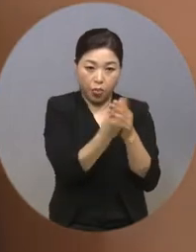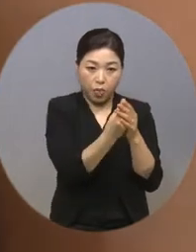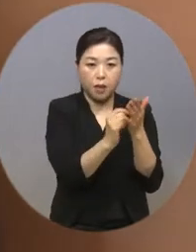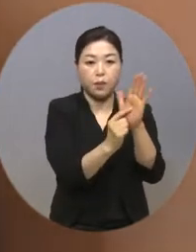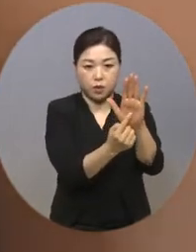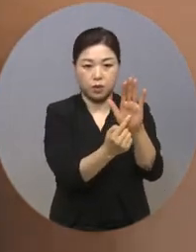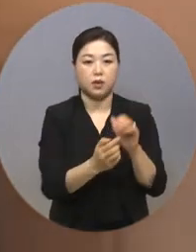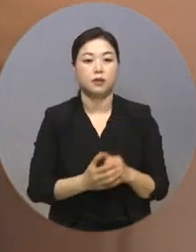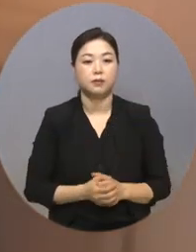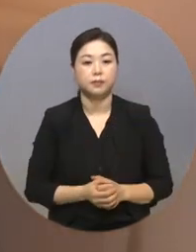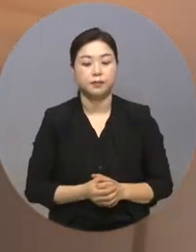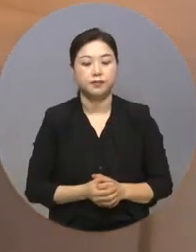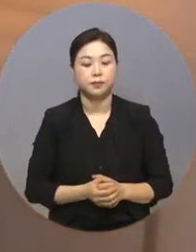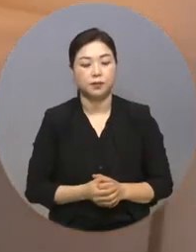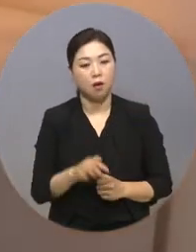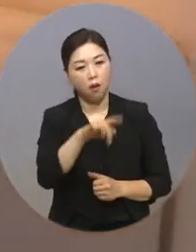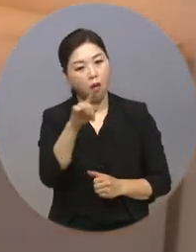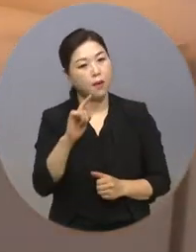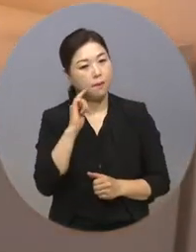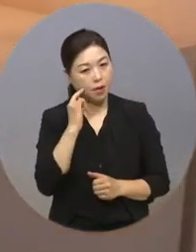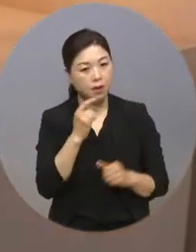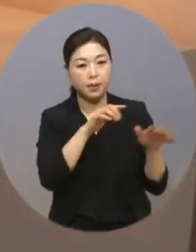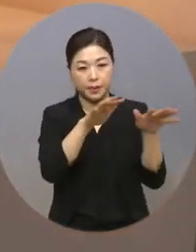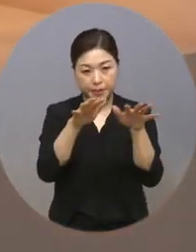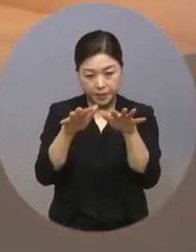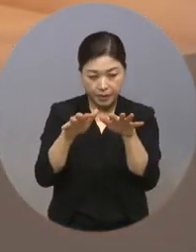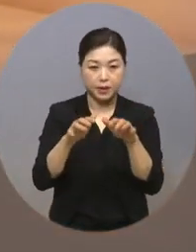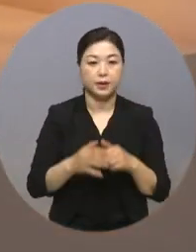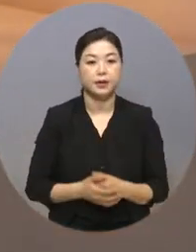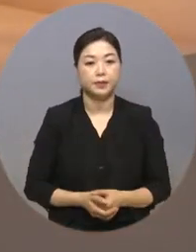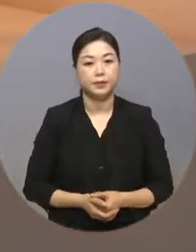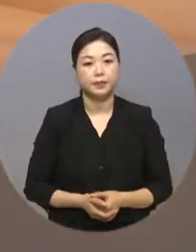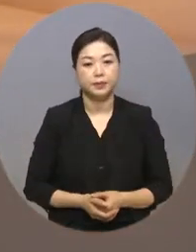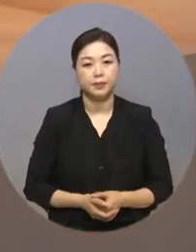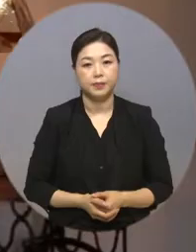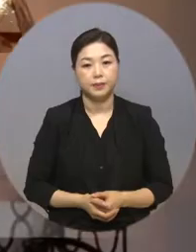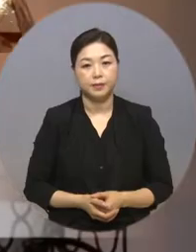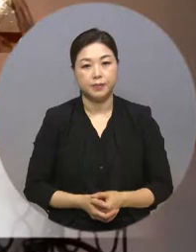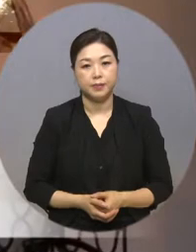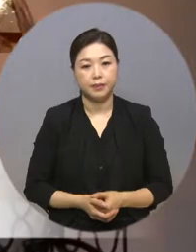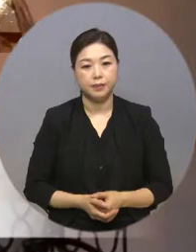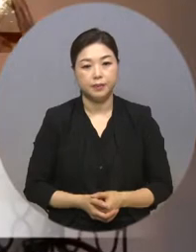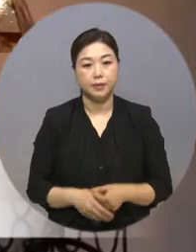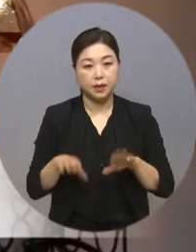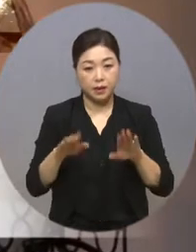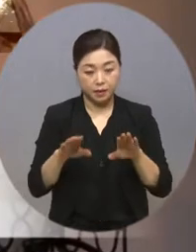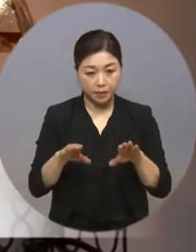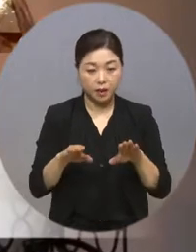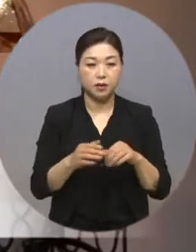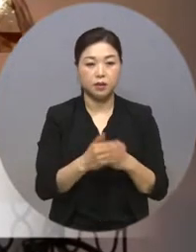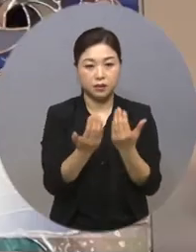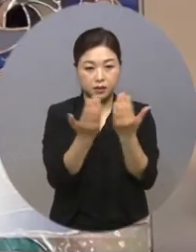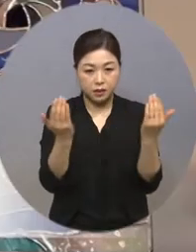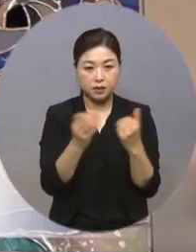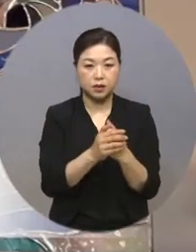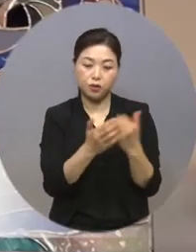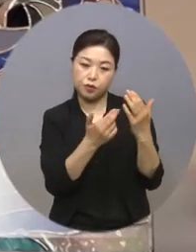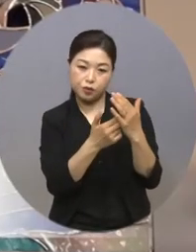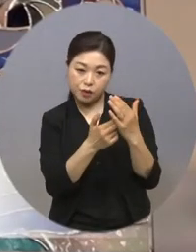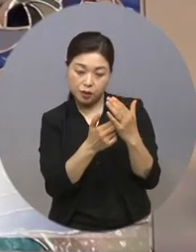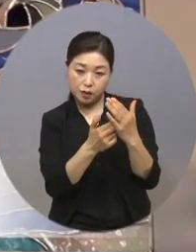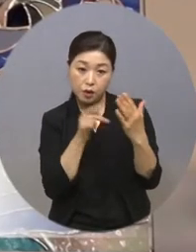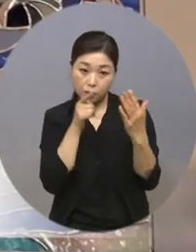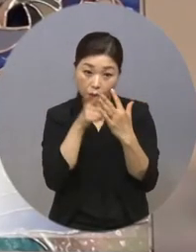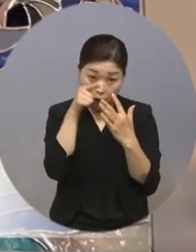표현한 작품들은 시선을 모으게 해 발걸음을 멈추게 합니다. 이번 전시 시스루 더 글라스는